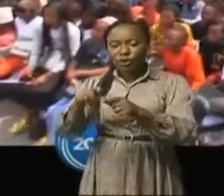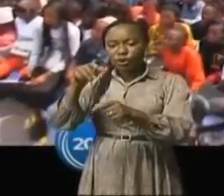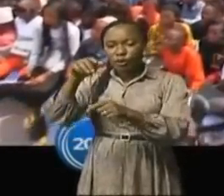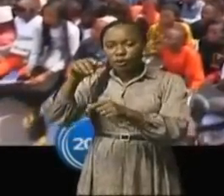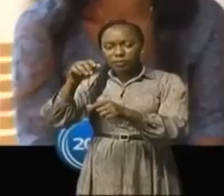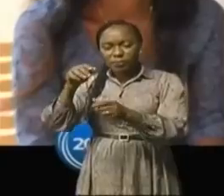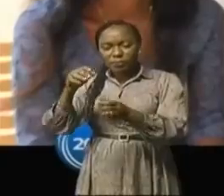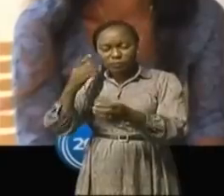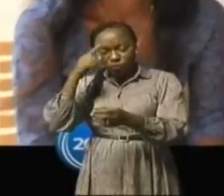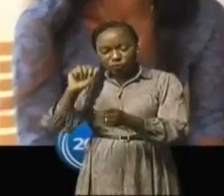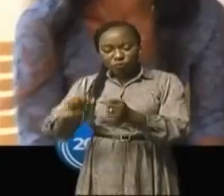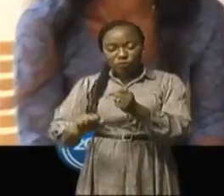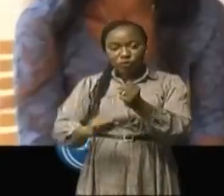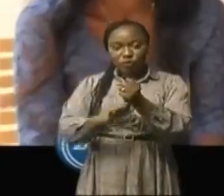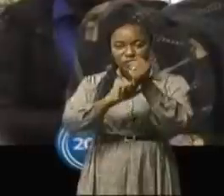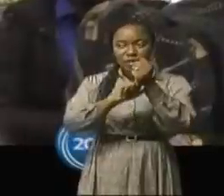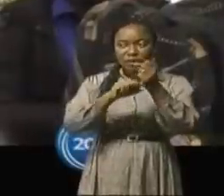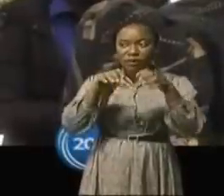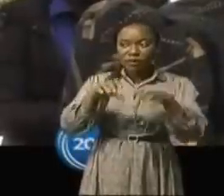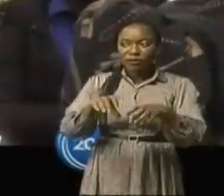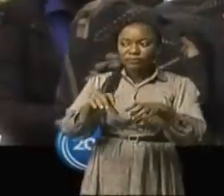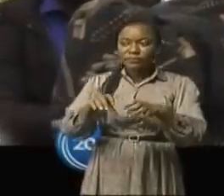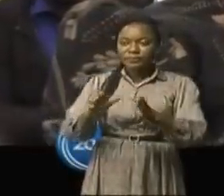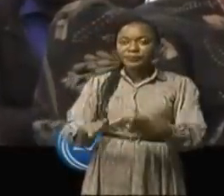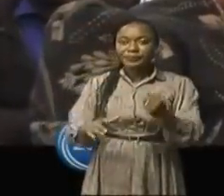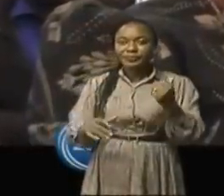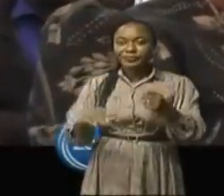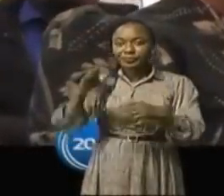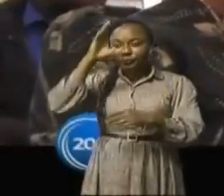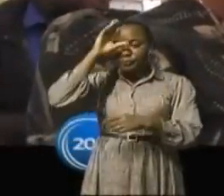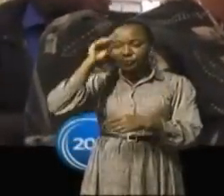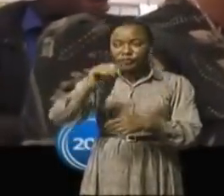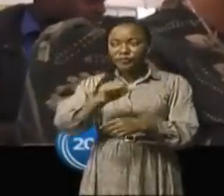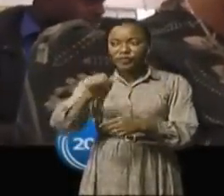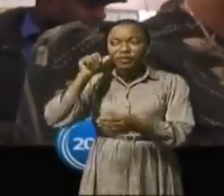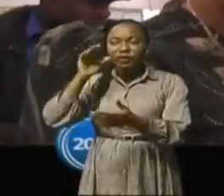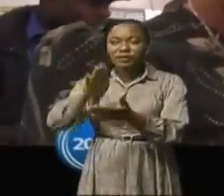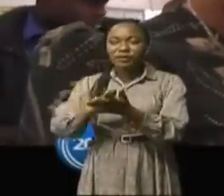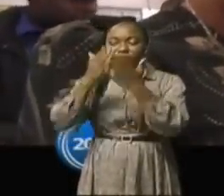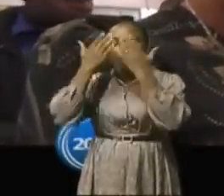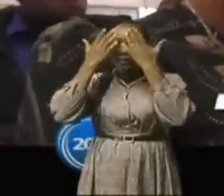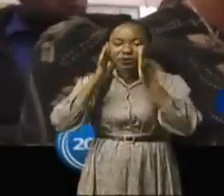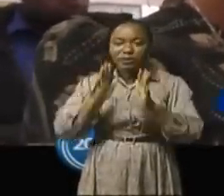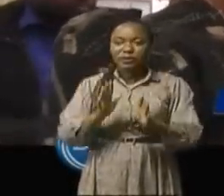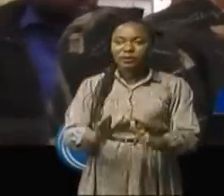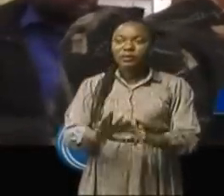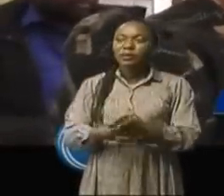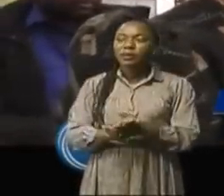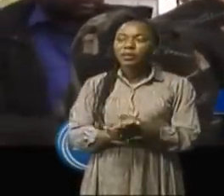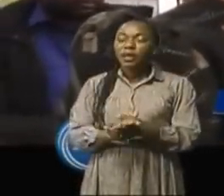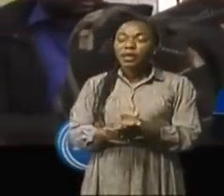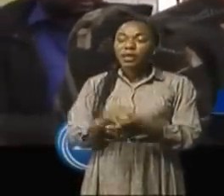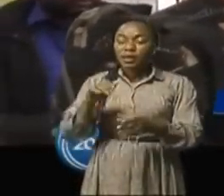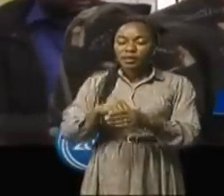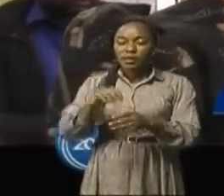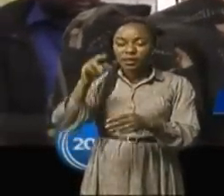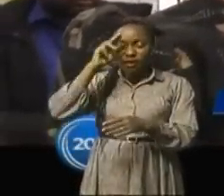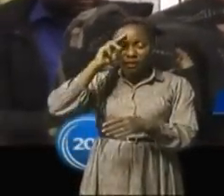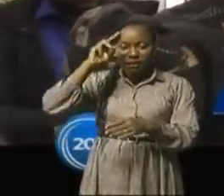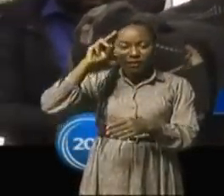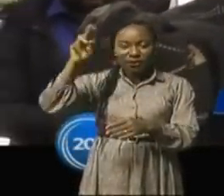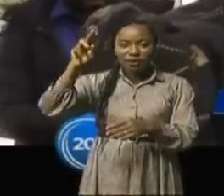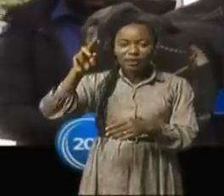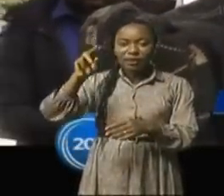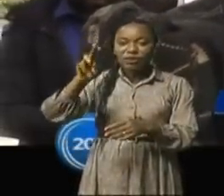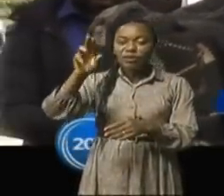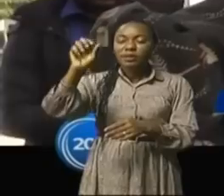l'armée congolaise au front. Nous, femmes et hommes, ainsi qu'étudiantes et étudiants de l'Institut supérieur des